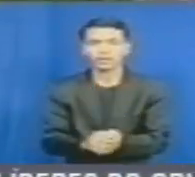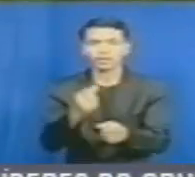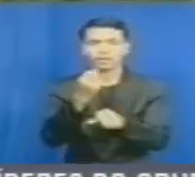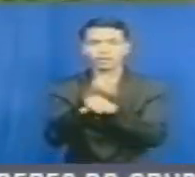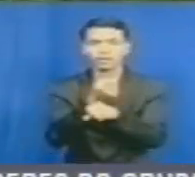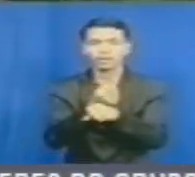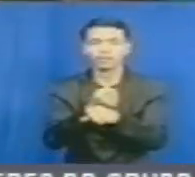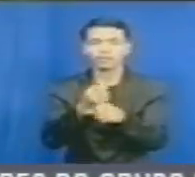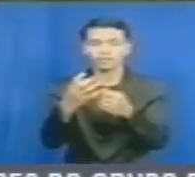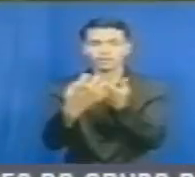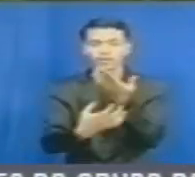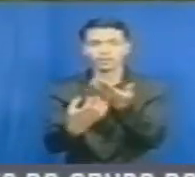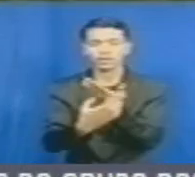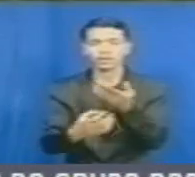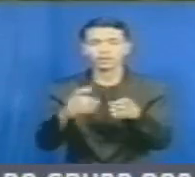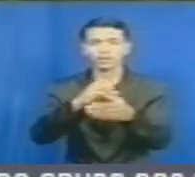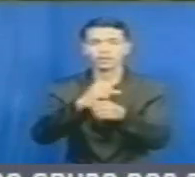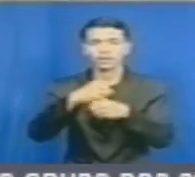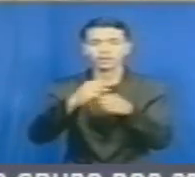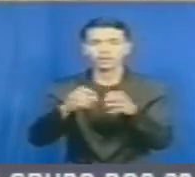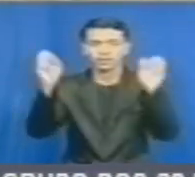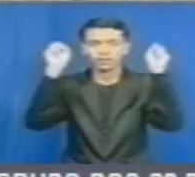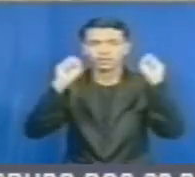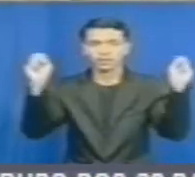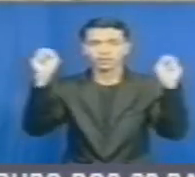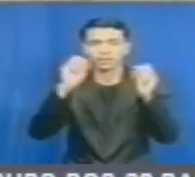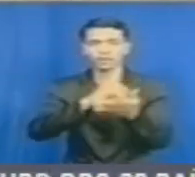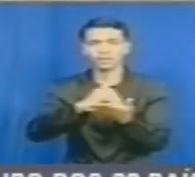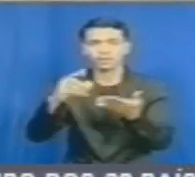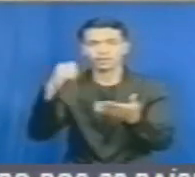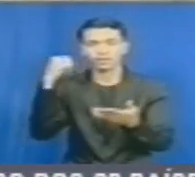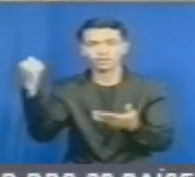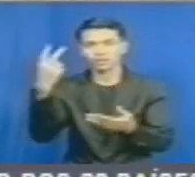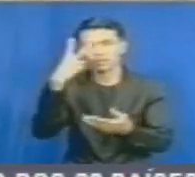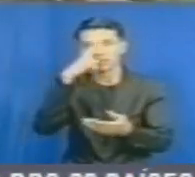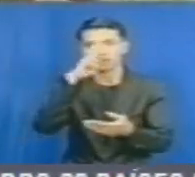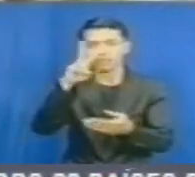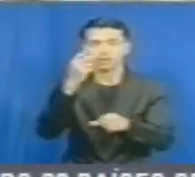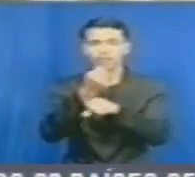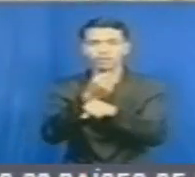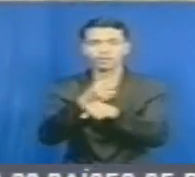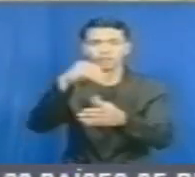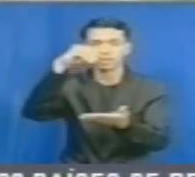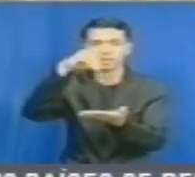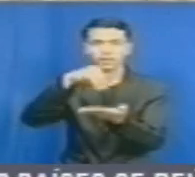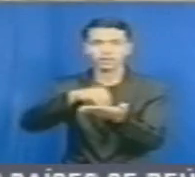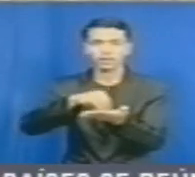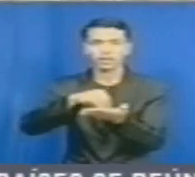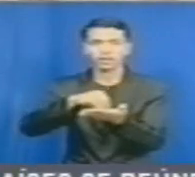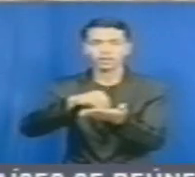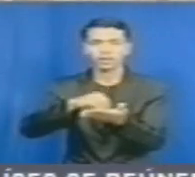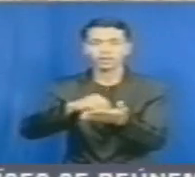ne. Mabe ia saudo semana koto. Kemudian dia fura tambah hari fatuk kabela lulik nebe raya bawe